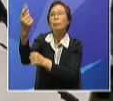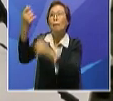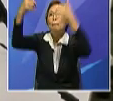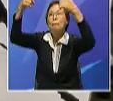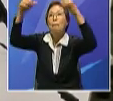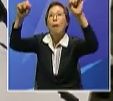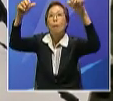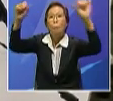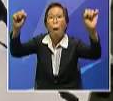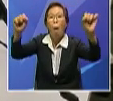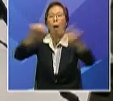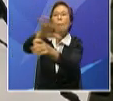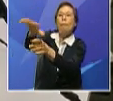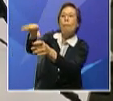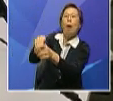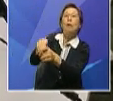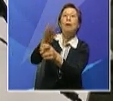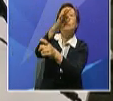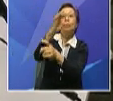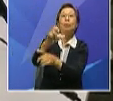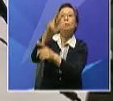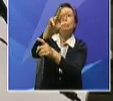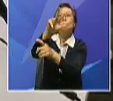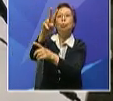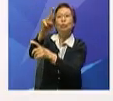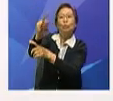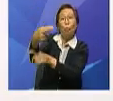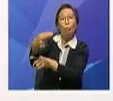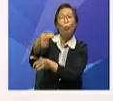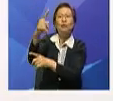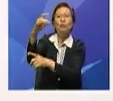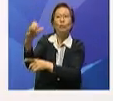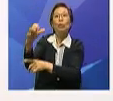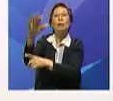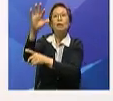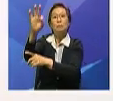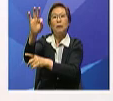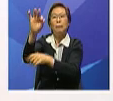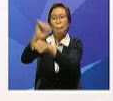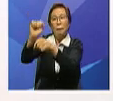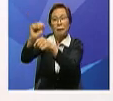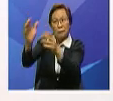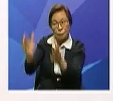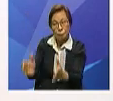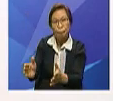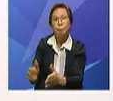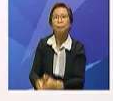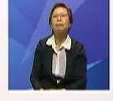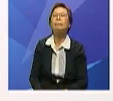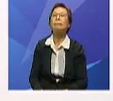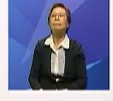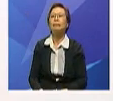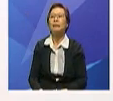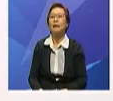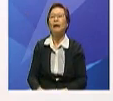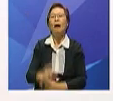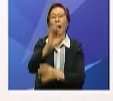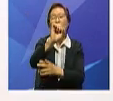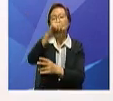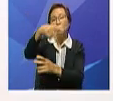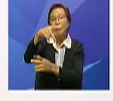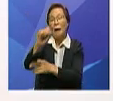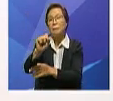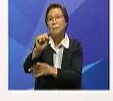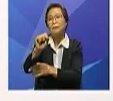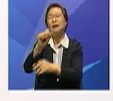majikan yang melibatkan 910000 19 pekerja Selain itu SPS